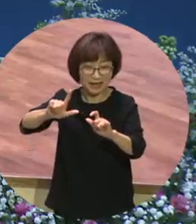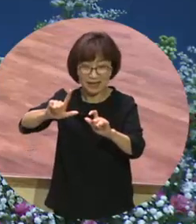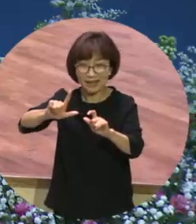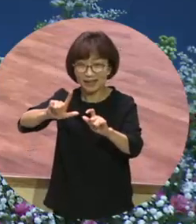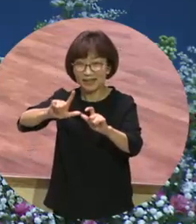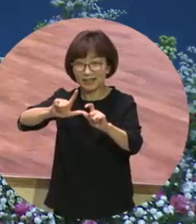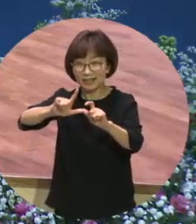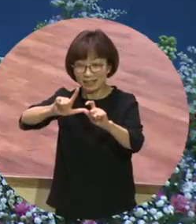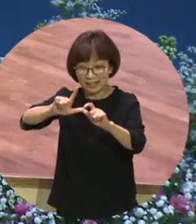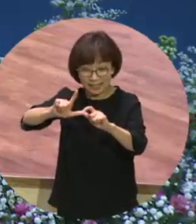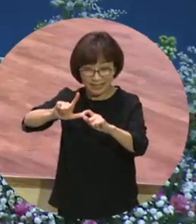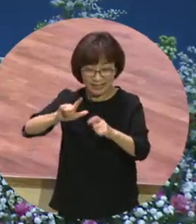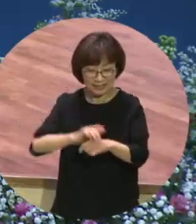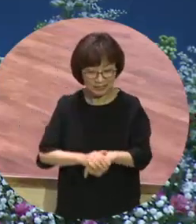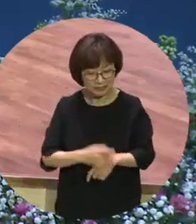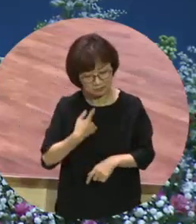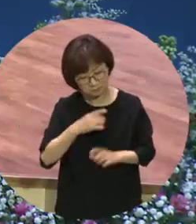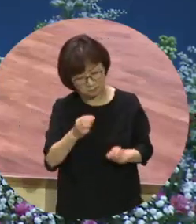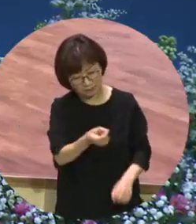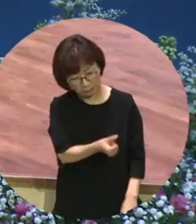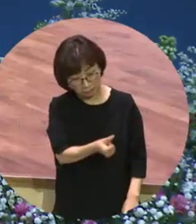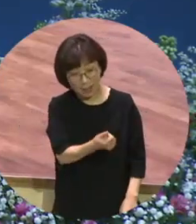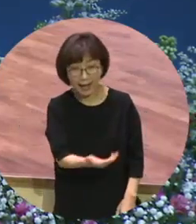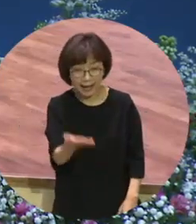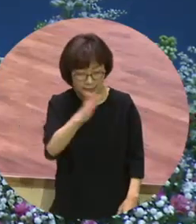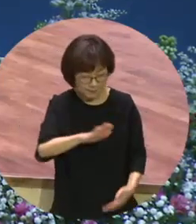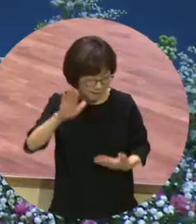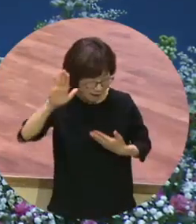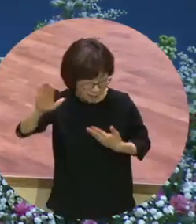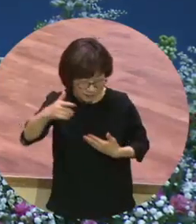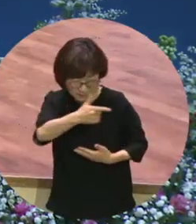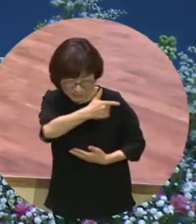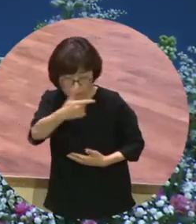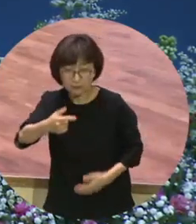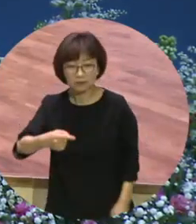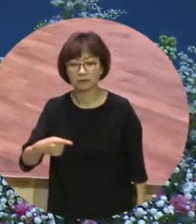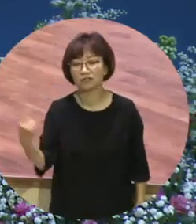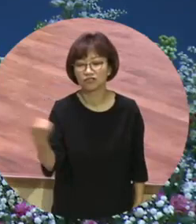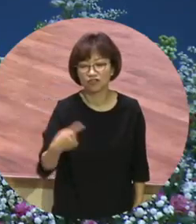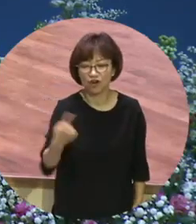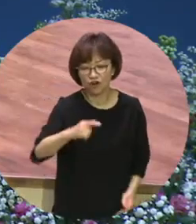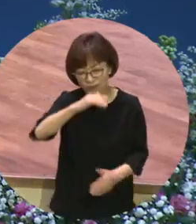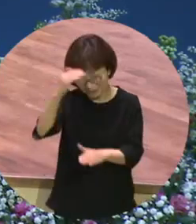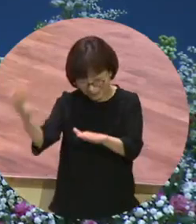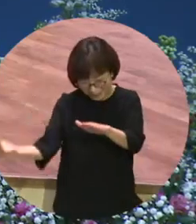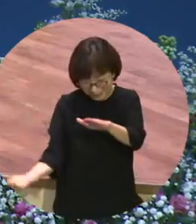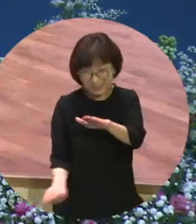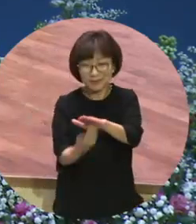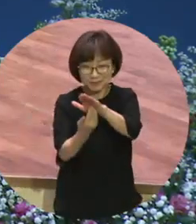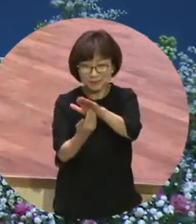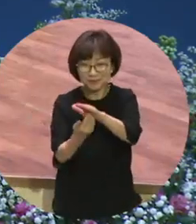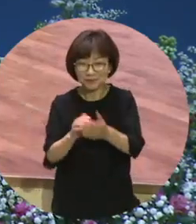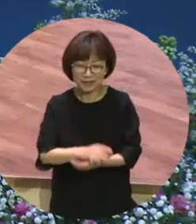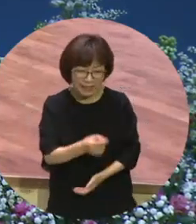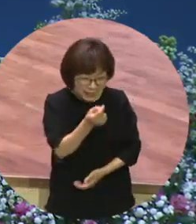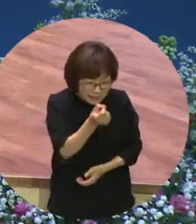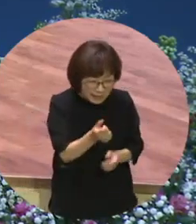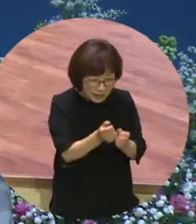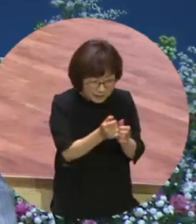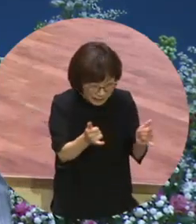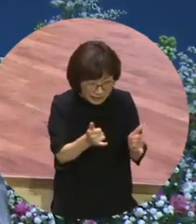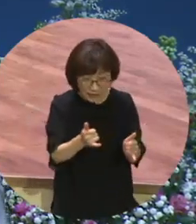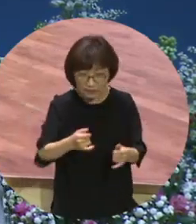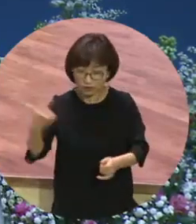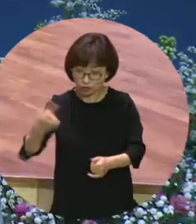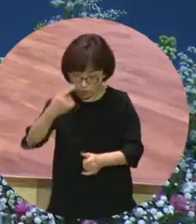자, 그 작은 자가 천을 이루게 되어 있습니다. 저는 이사 60장 22절이 되게 좋아요. 그 작은 자가 철이로,